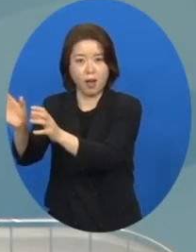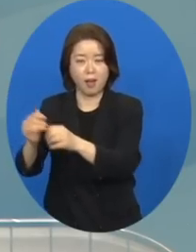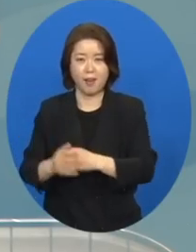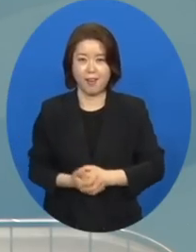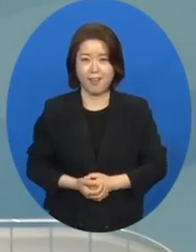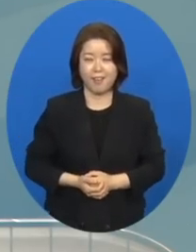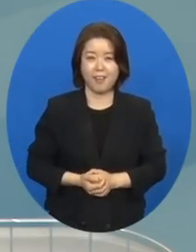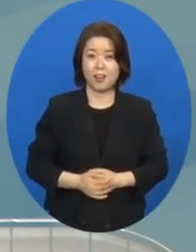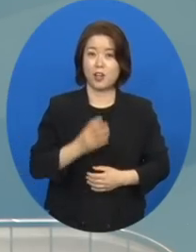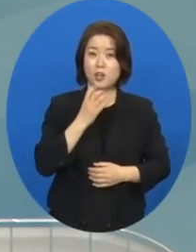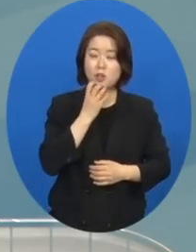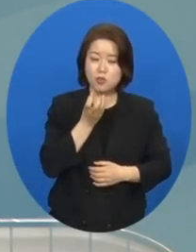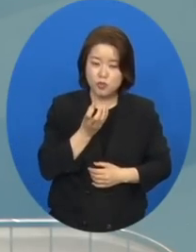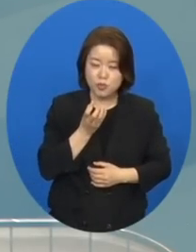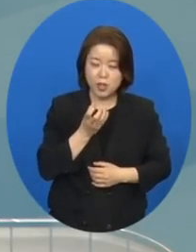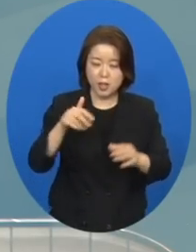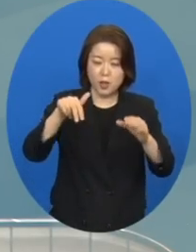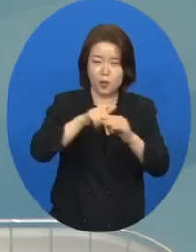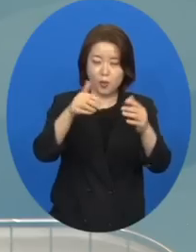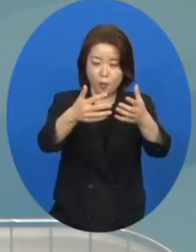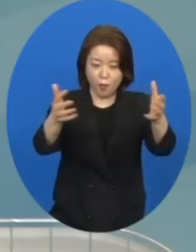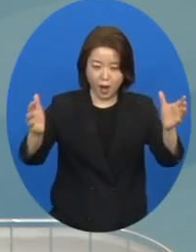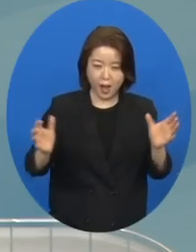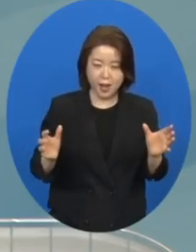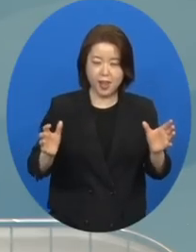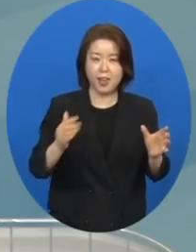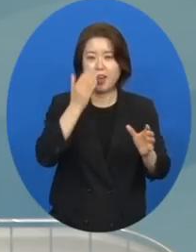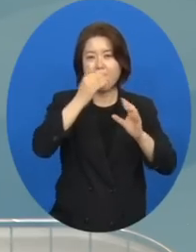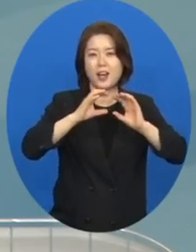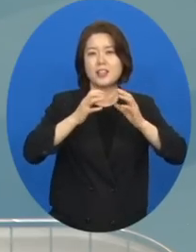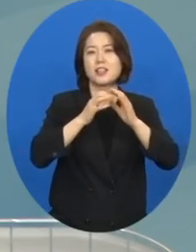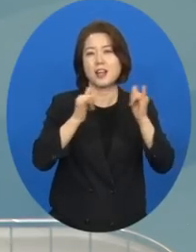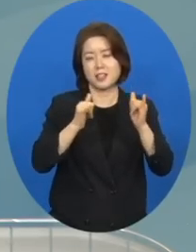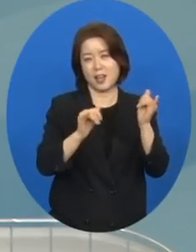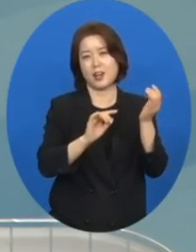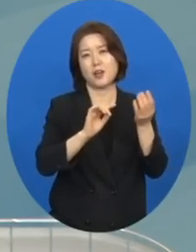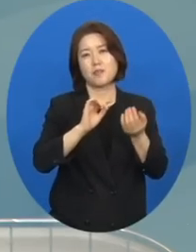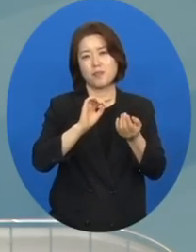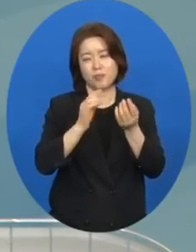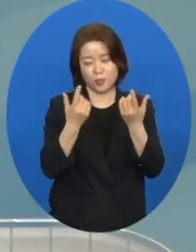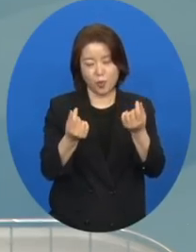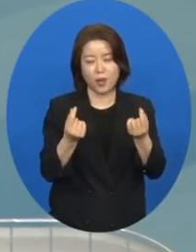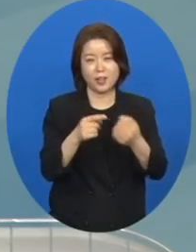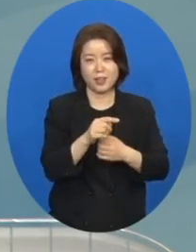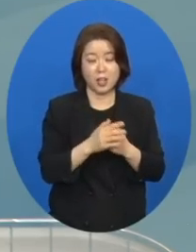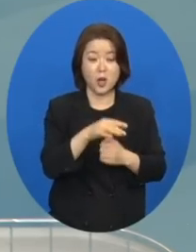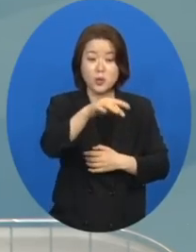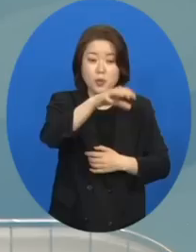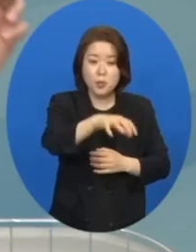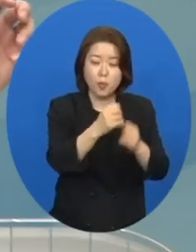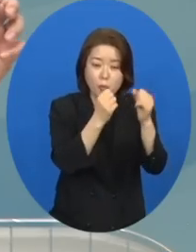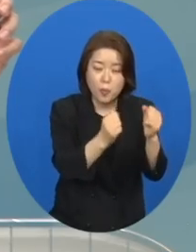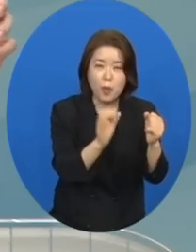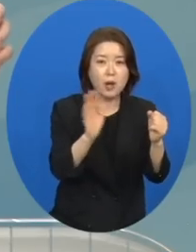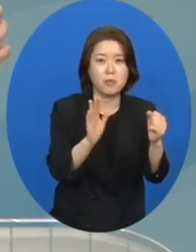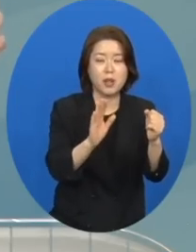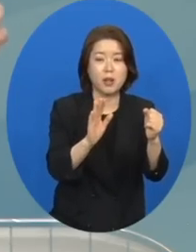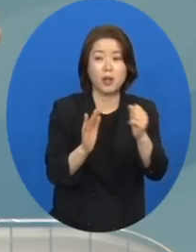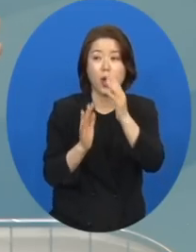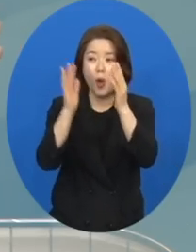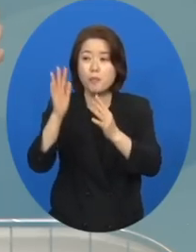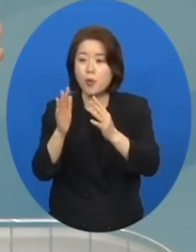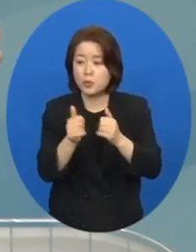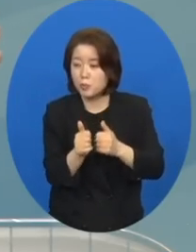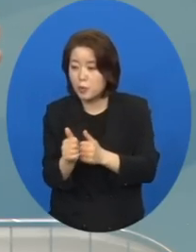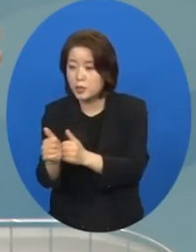안에 들어가 있는 이스라엘 백성들을 상징 하 죠 거기에서 거기에 머물러 있으면 안돼요 목초지 로 나가야 되거든요 목자를 따라